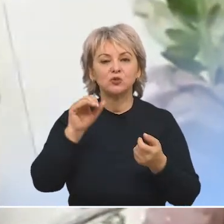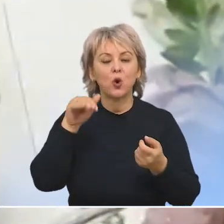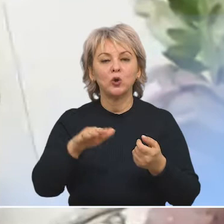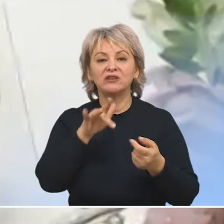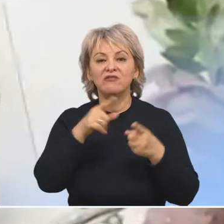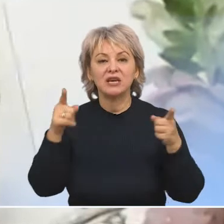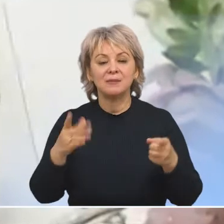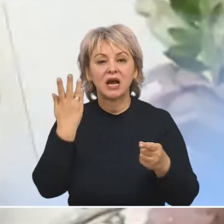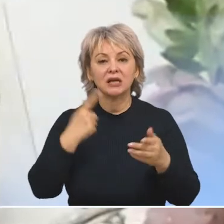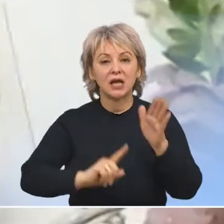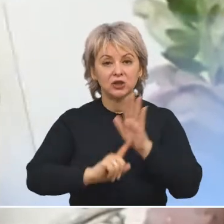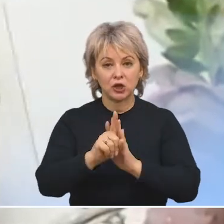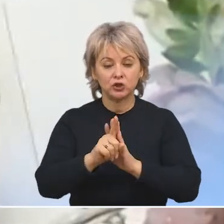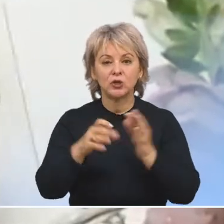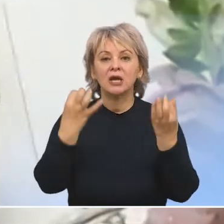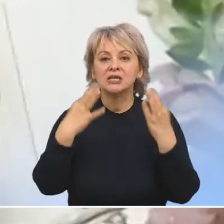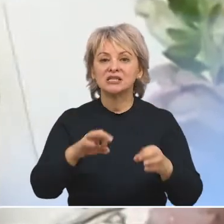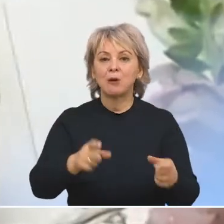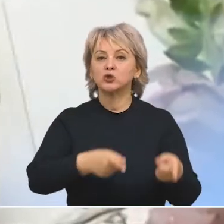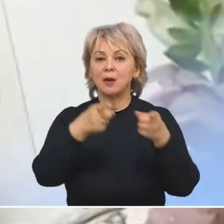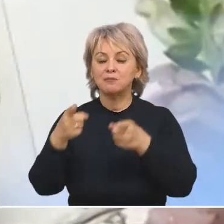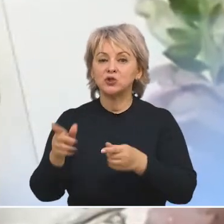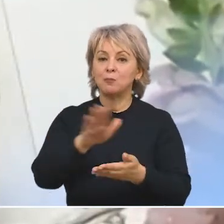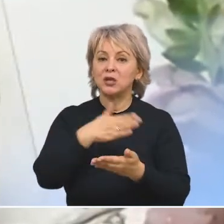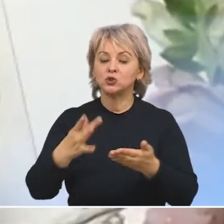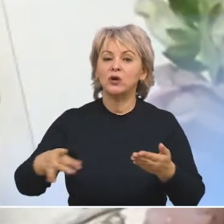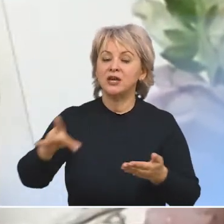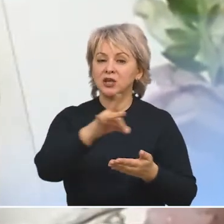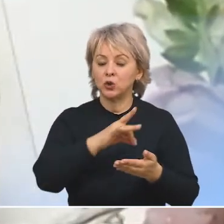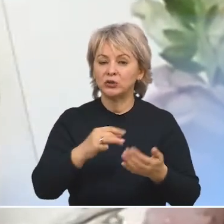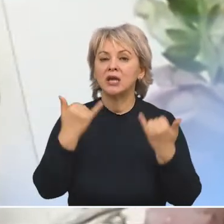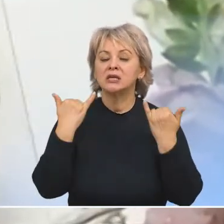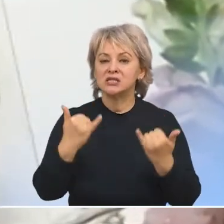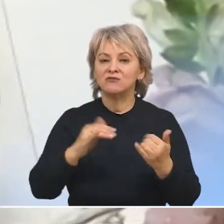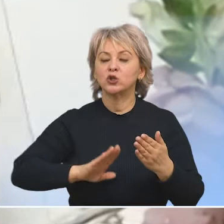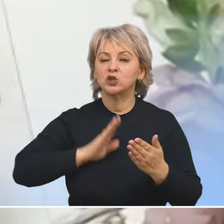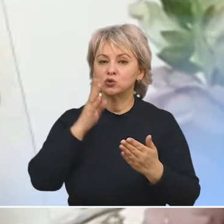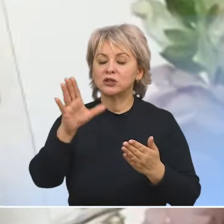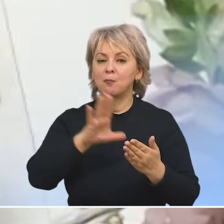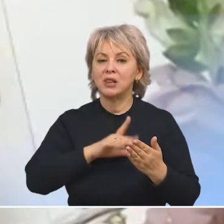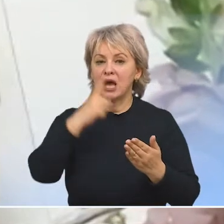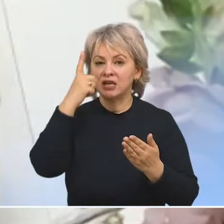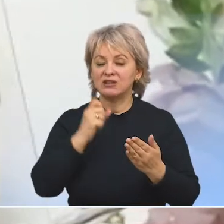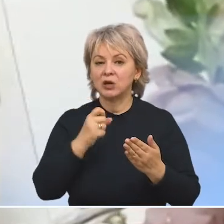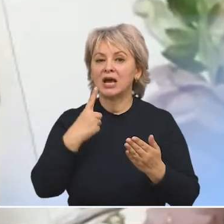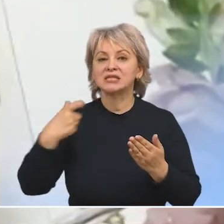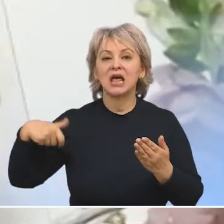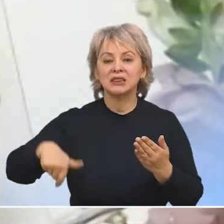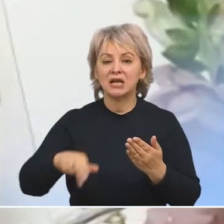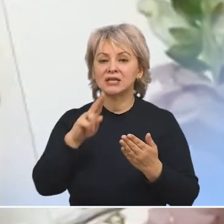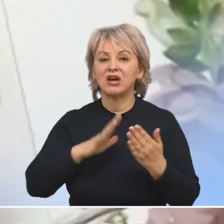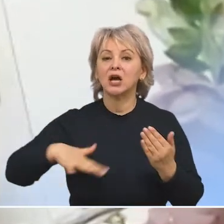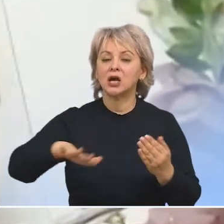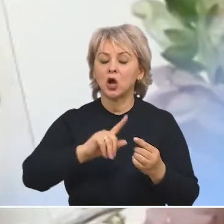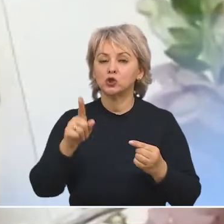от сроков, когда начнется свободное передвижение между регионами. Вот сегодня с утра была информация из Краснодарского края